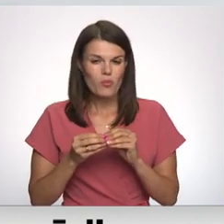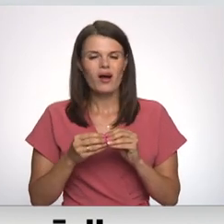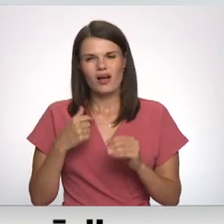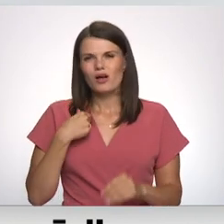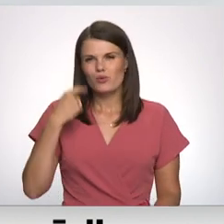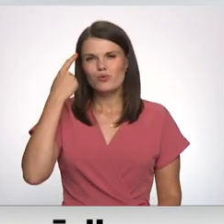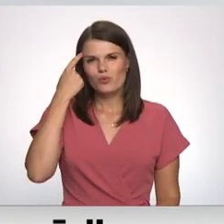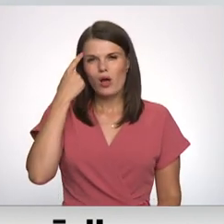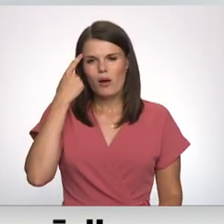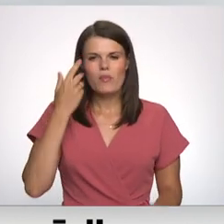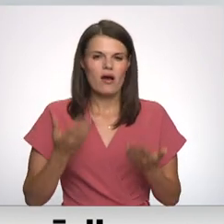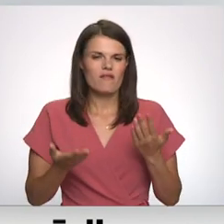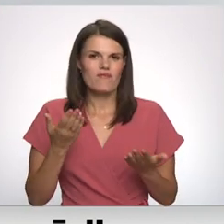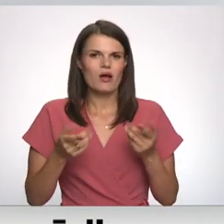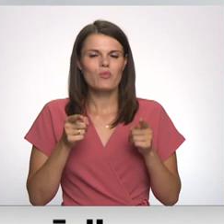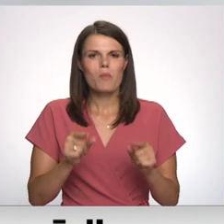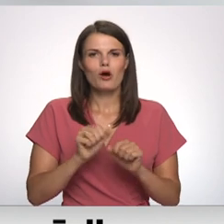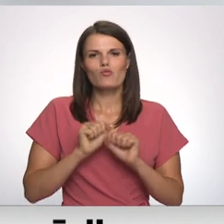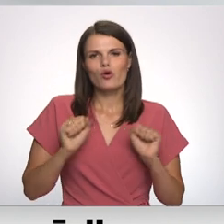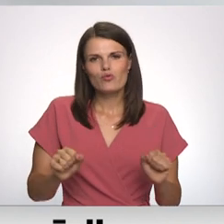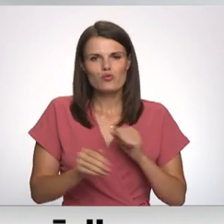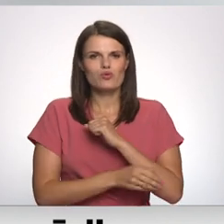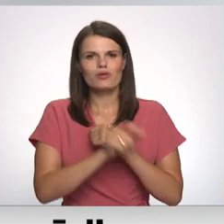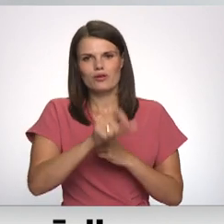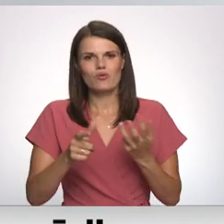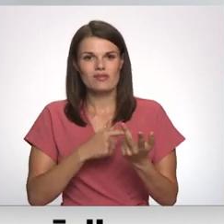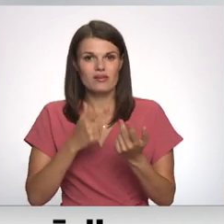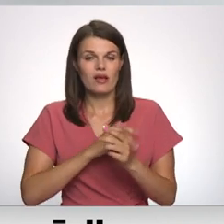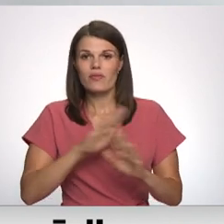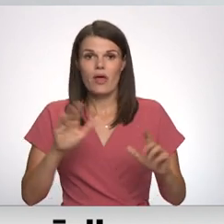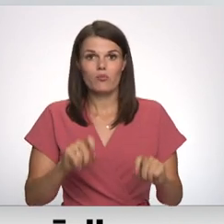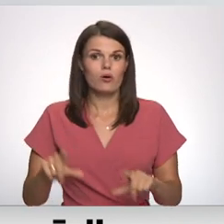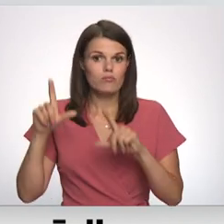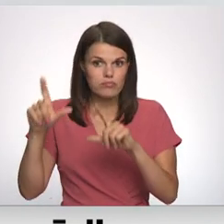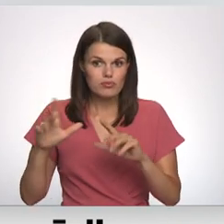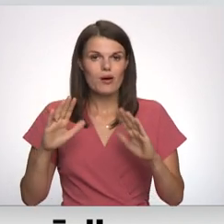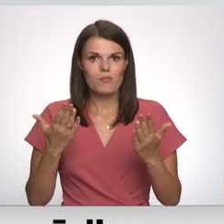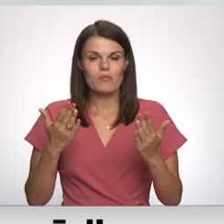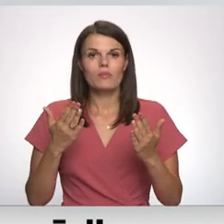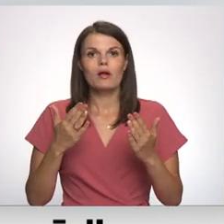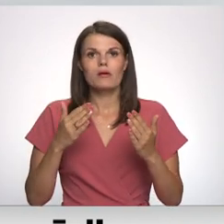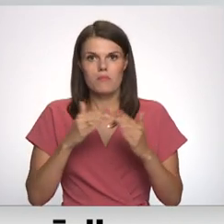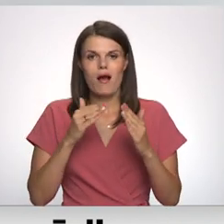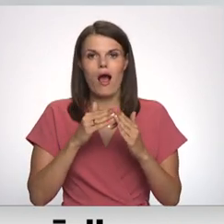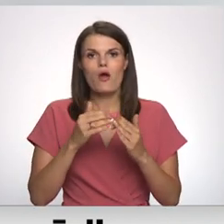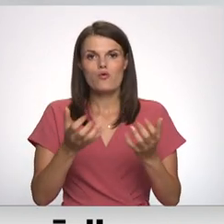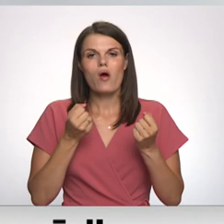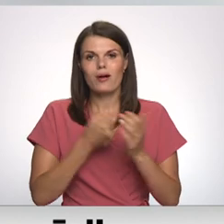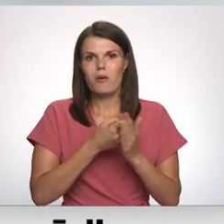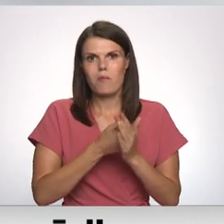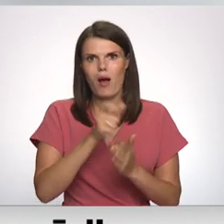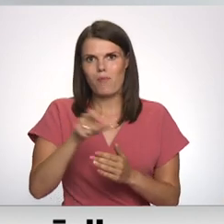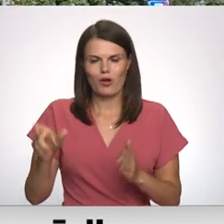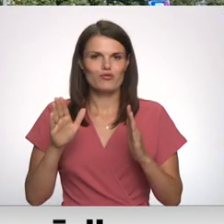domāju, ka varbūt trūcīgo mazo došanātos, kādas varētu nepieaugt mājokļu pabalstu saņēmēt, kādas vienmēr